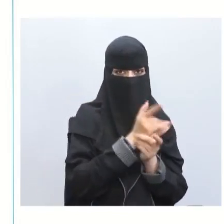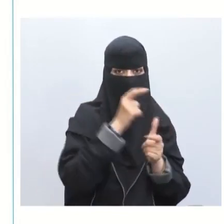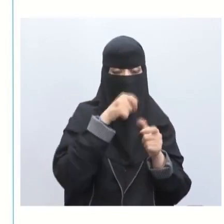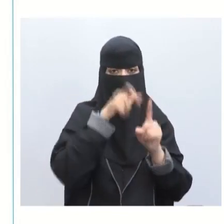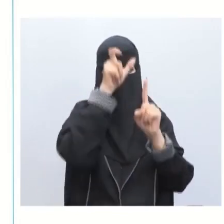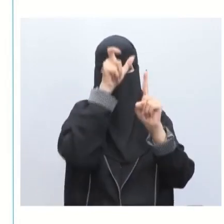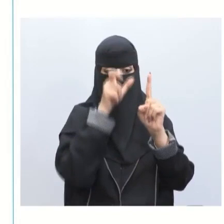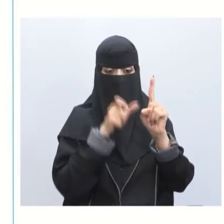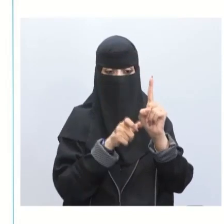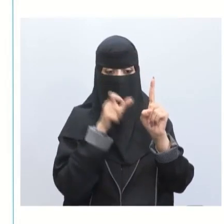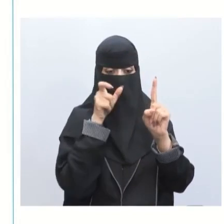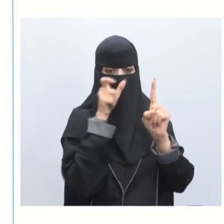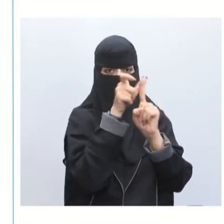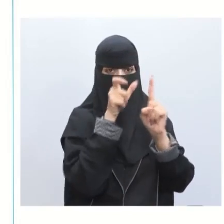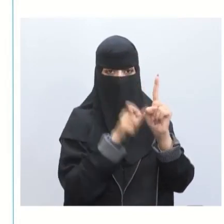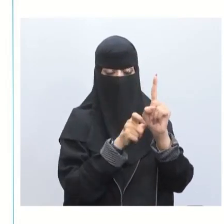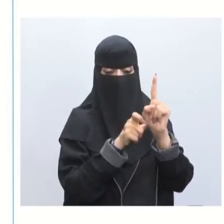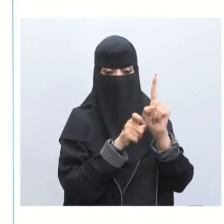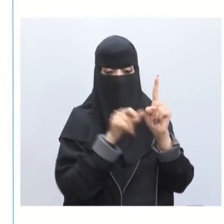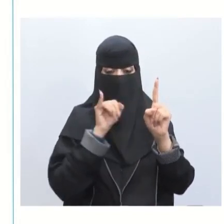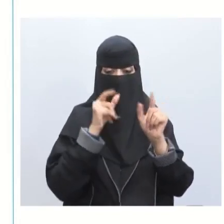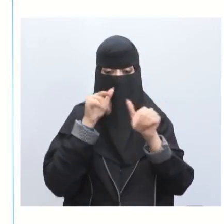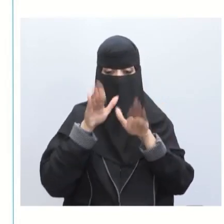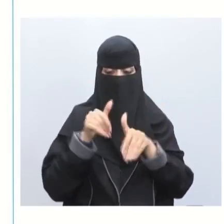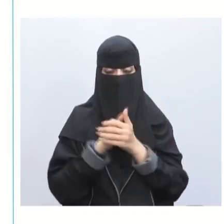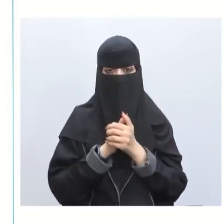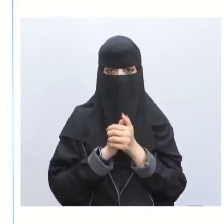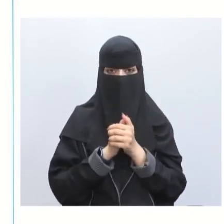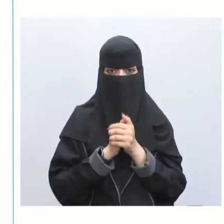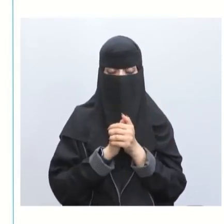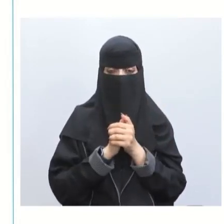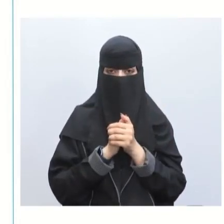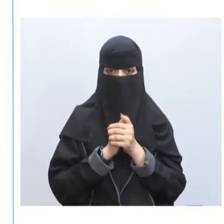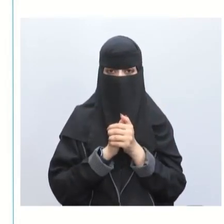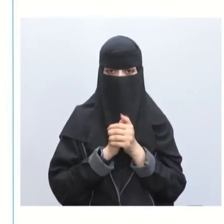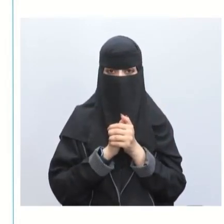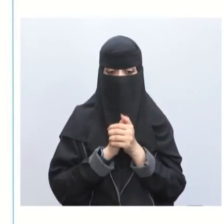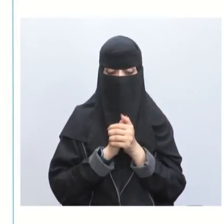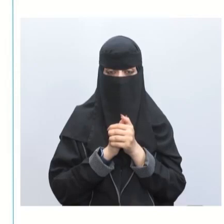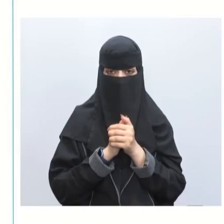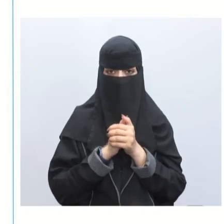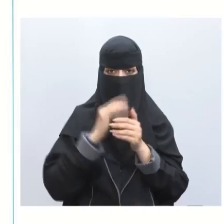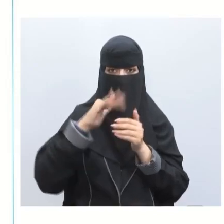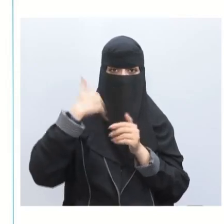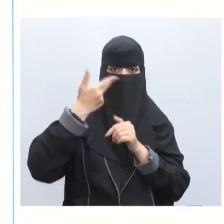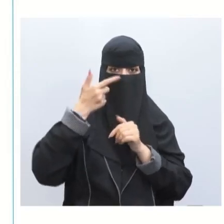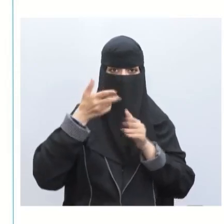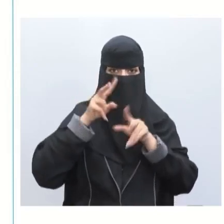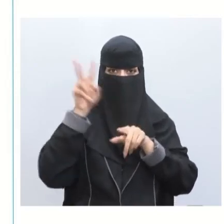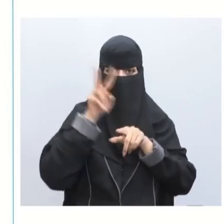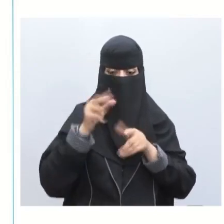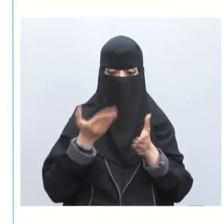بالتنمر الالكتروني وتهدف للتوعيه بالتنمر الالكتروني